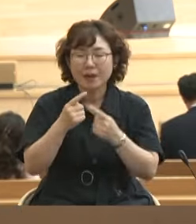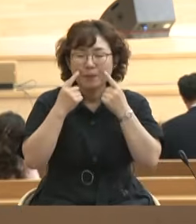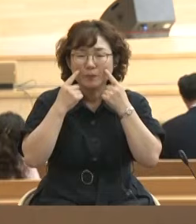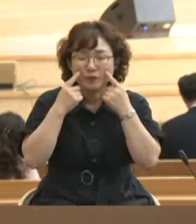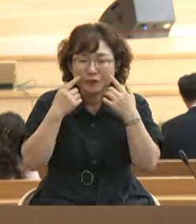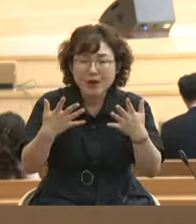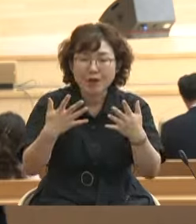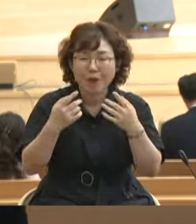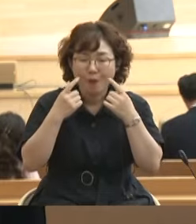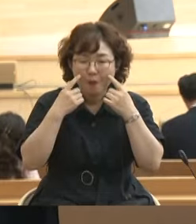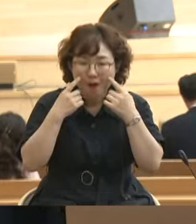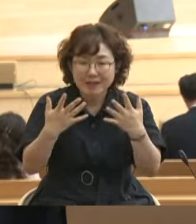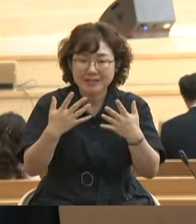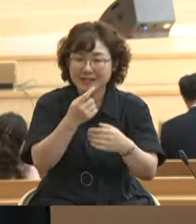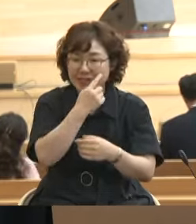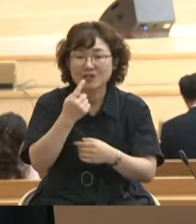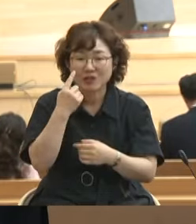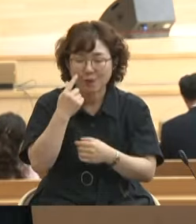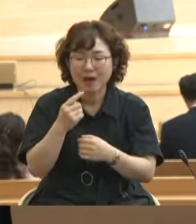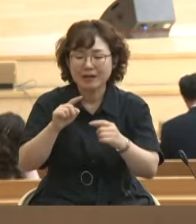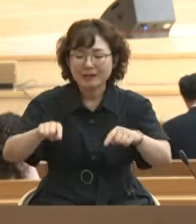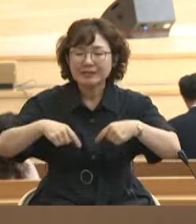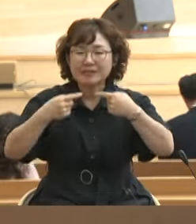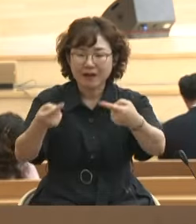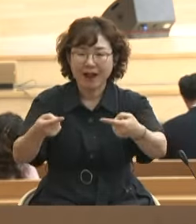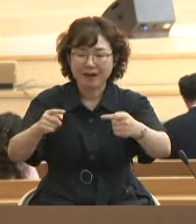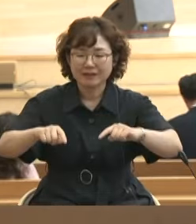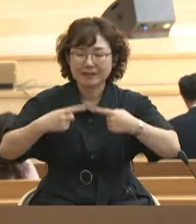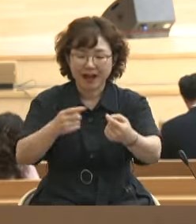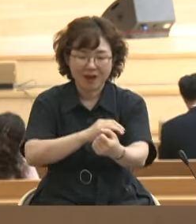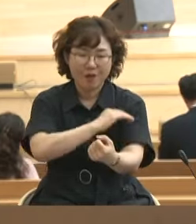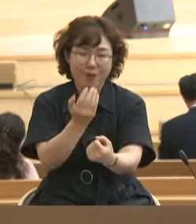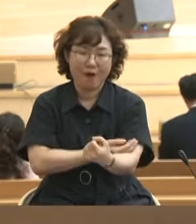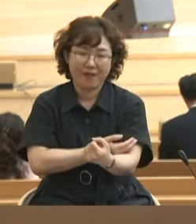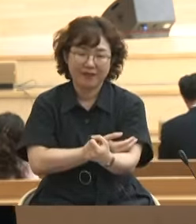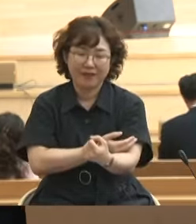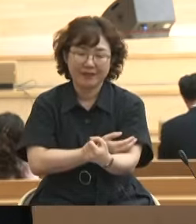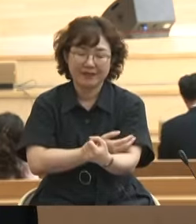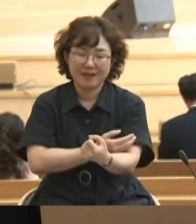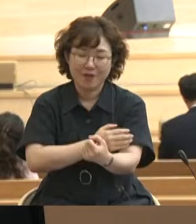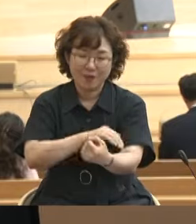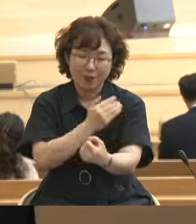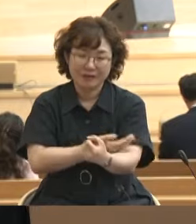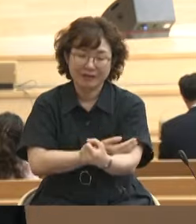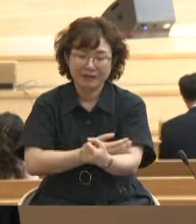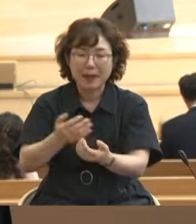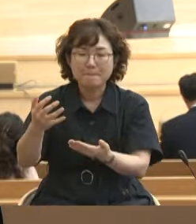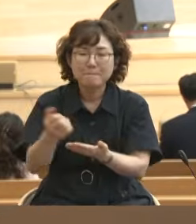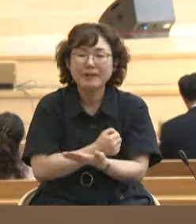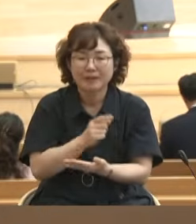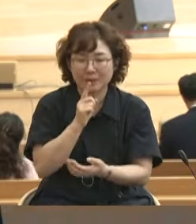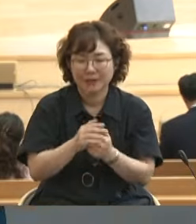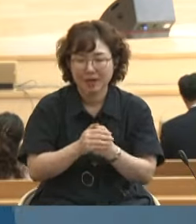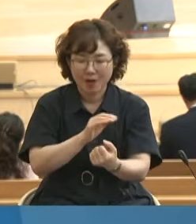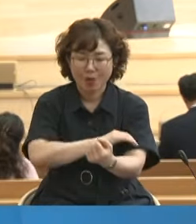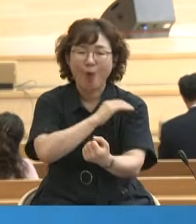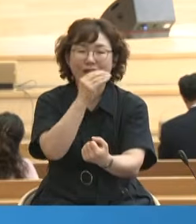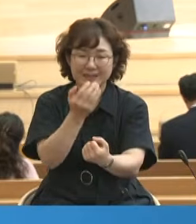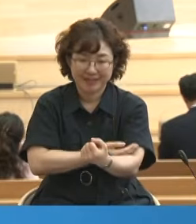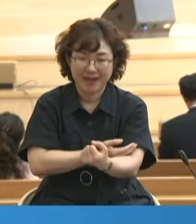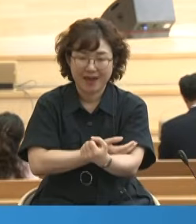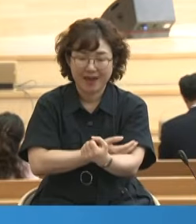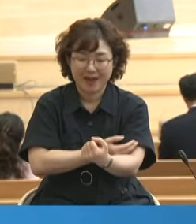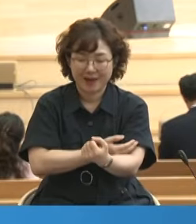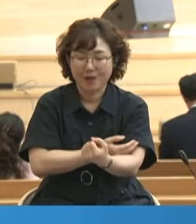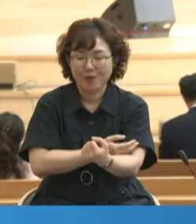얼마나 확증적이었으면 들어갈 권세를 받는다. 권세라고까지 표현했어요.